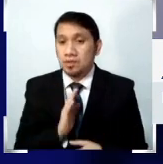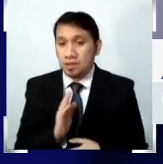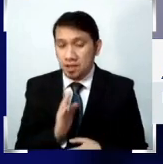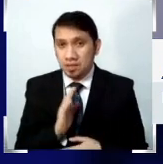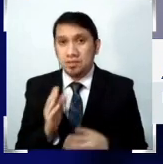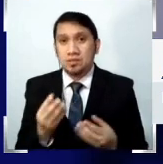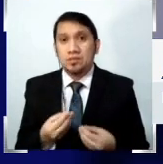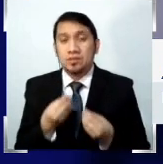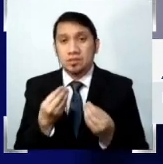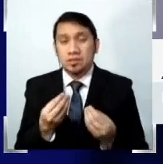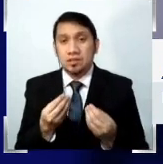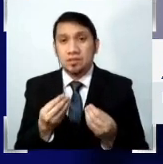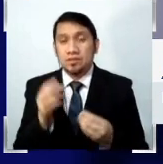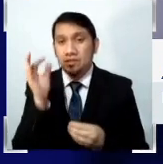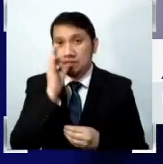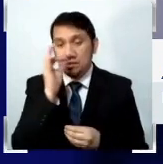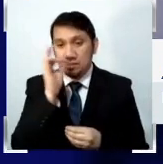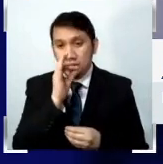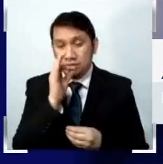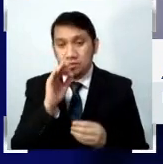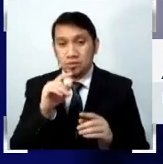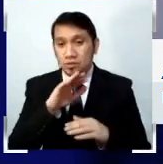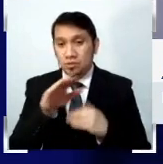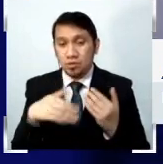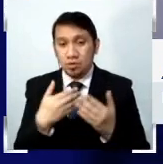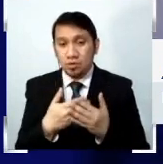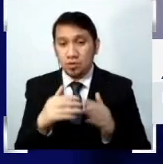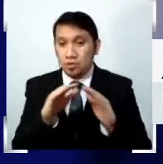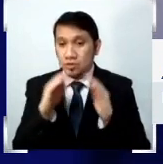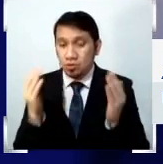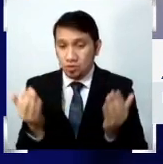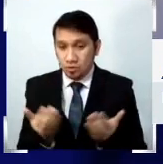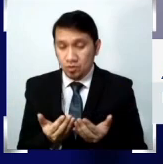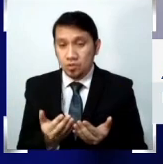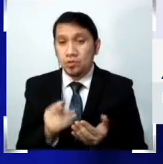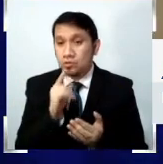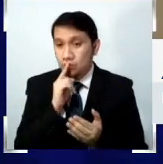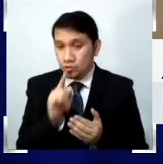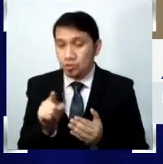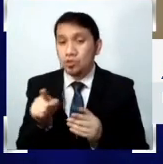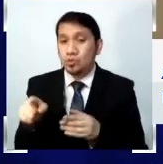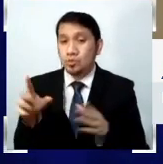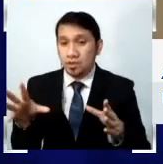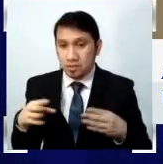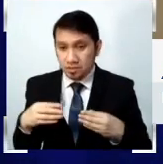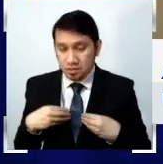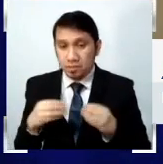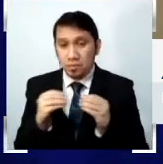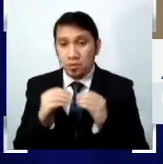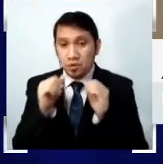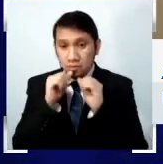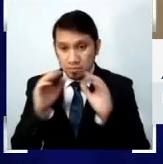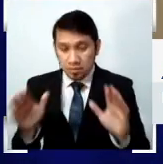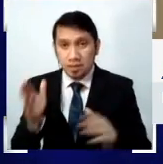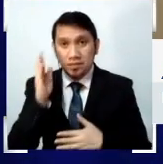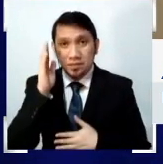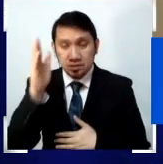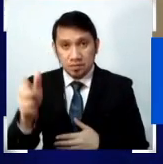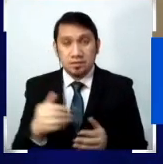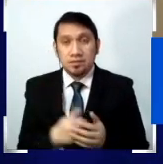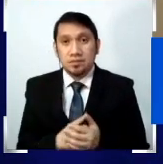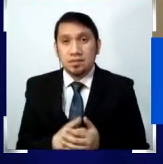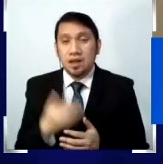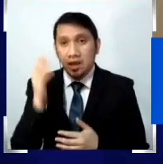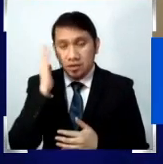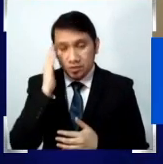all over the world. I'm sure he will receive blessing in the coming years. I know na malayong-malayo pa ang mararating mo, and